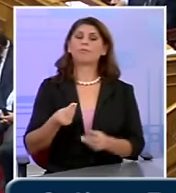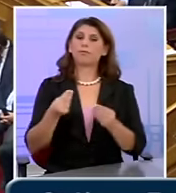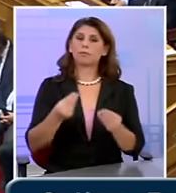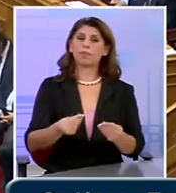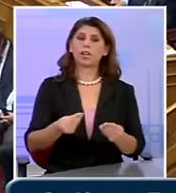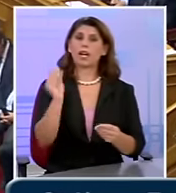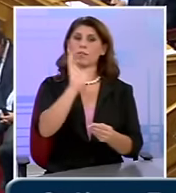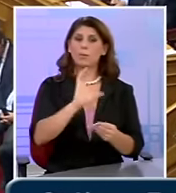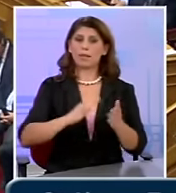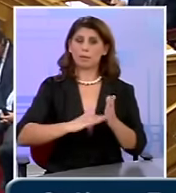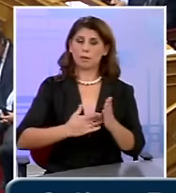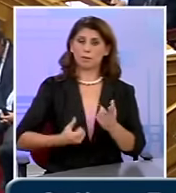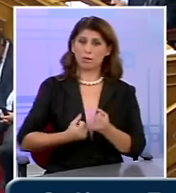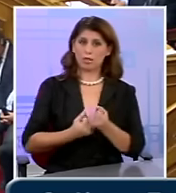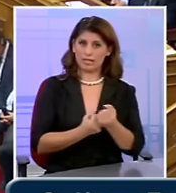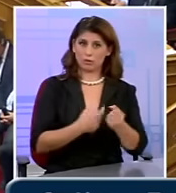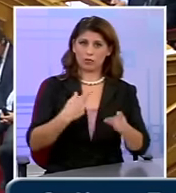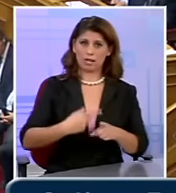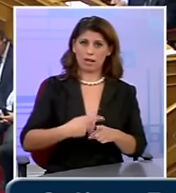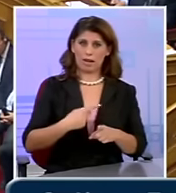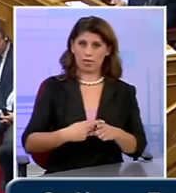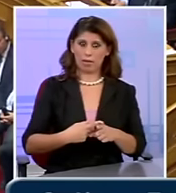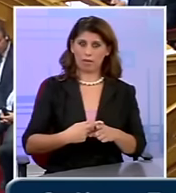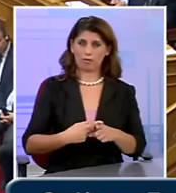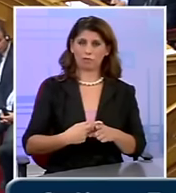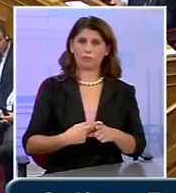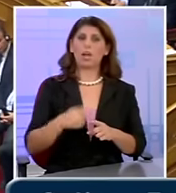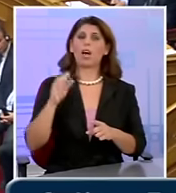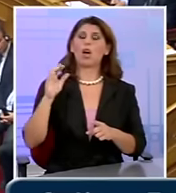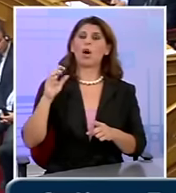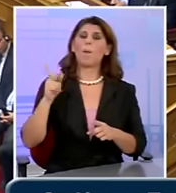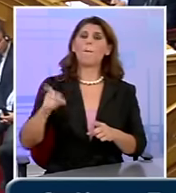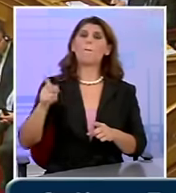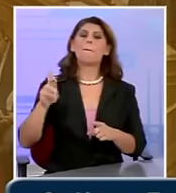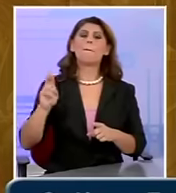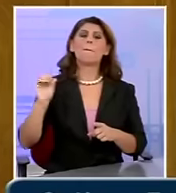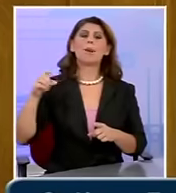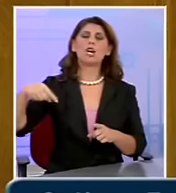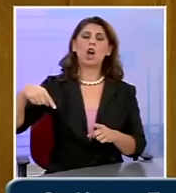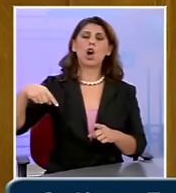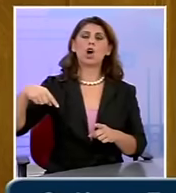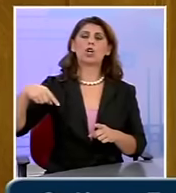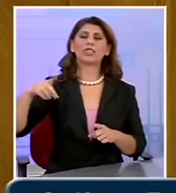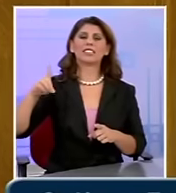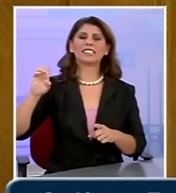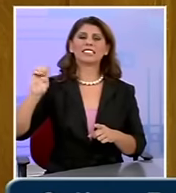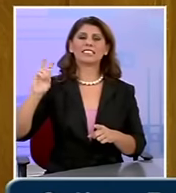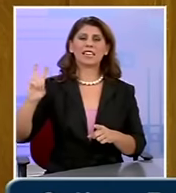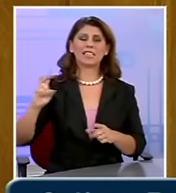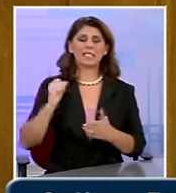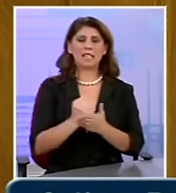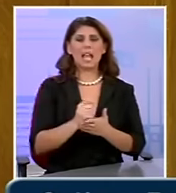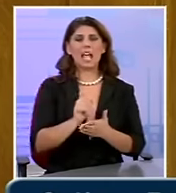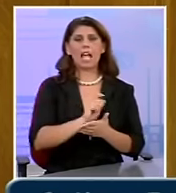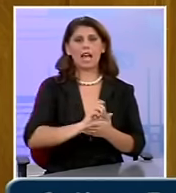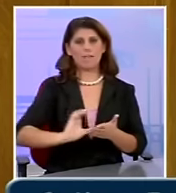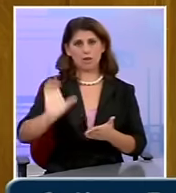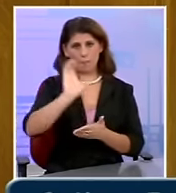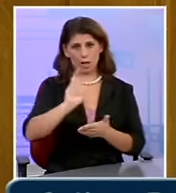υπηρεσίες που στηρίζουν την Ελλάδα, την Frontex και το Ευρωπαϊκό Γραφείο για το Άσυλο,